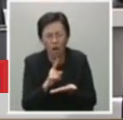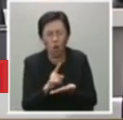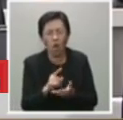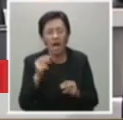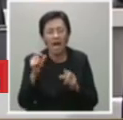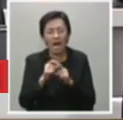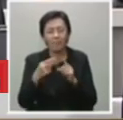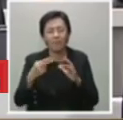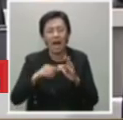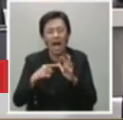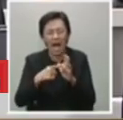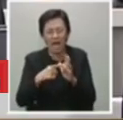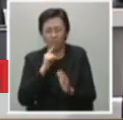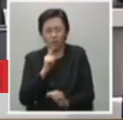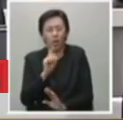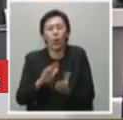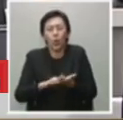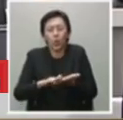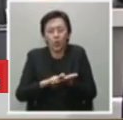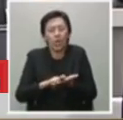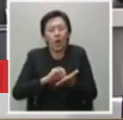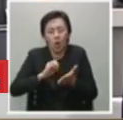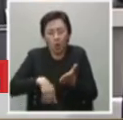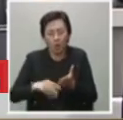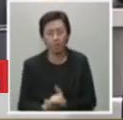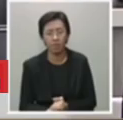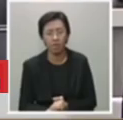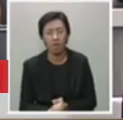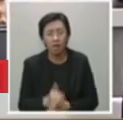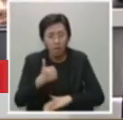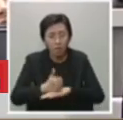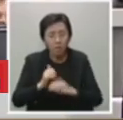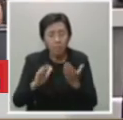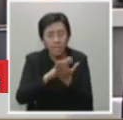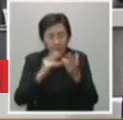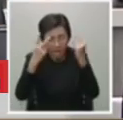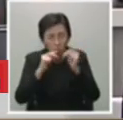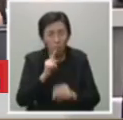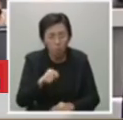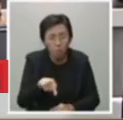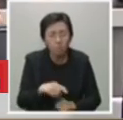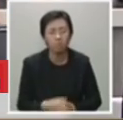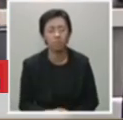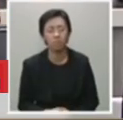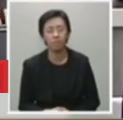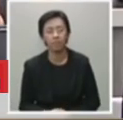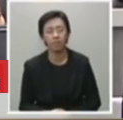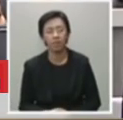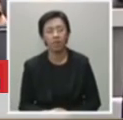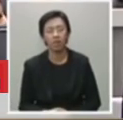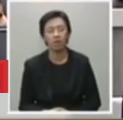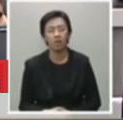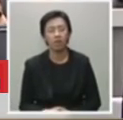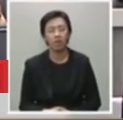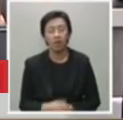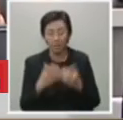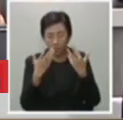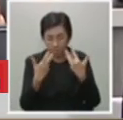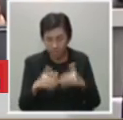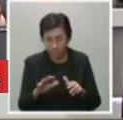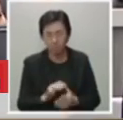ป็นอหิวาตกโลกครับเนี่ยคนผู้นำประเทศพูดแบบเนี้ยแล้วผมจะบอกท่านประธานครับหลังจากนั้น